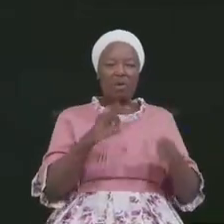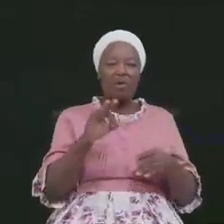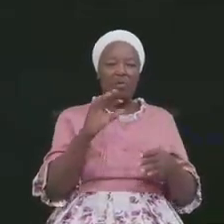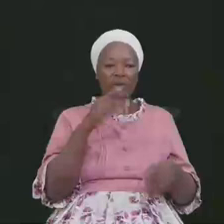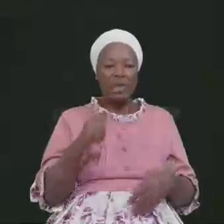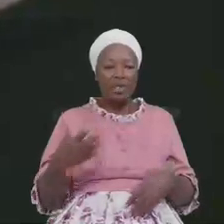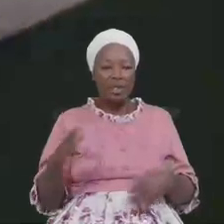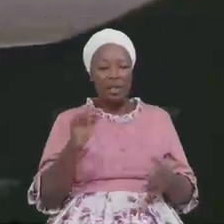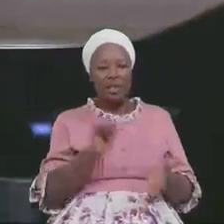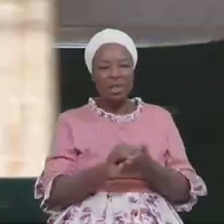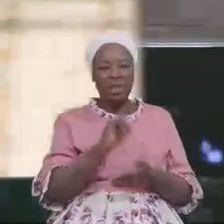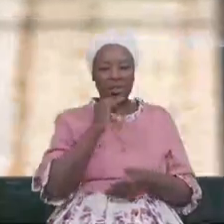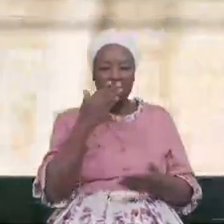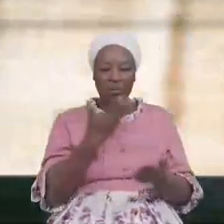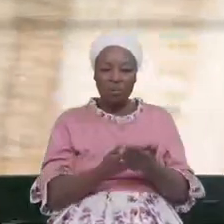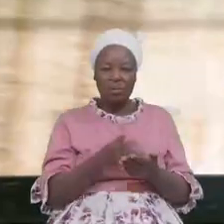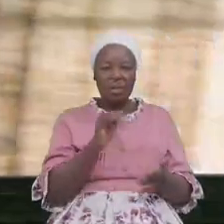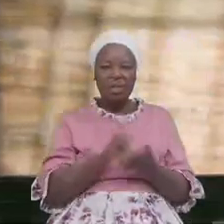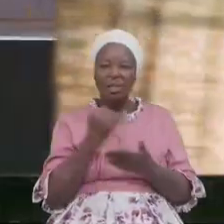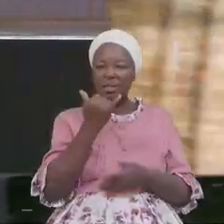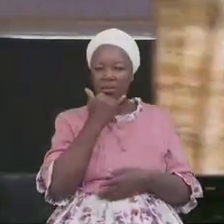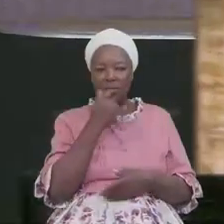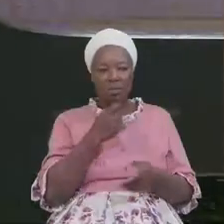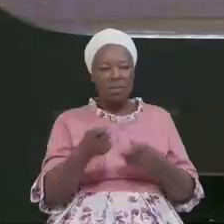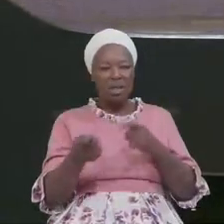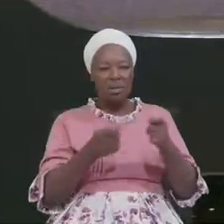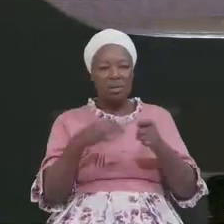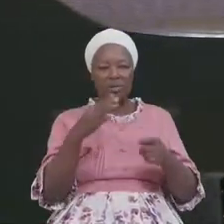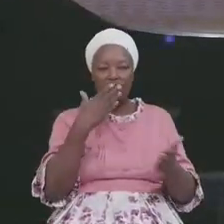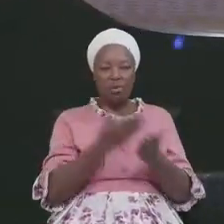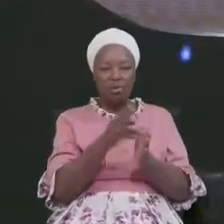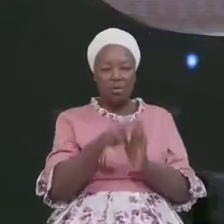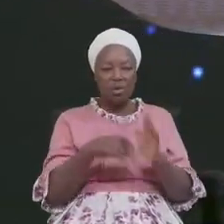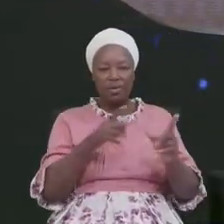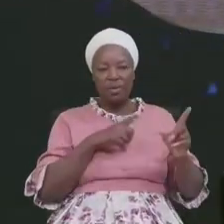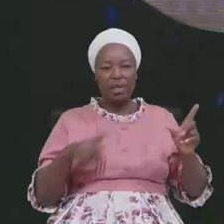Israël, la mauvaise gestion de la bonté de Dieu.